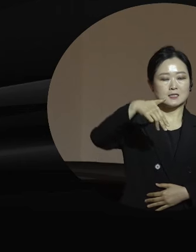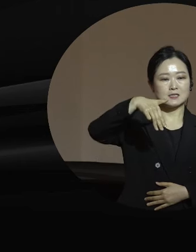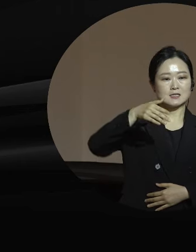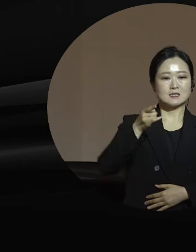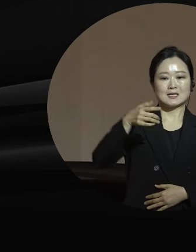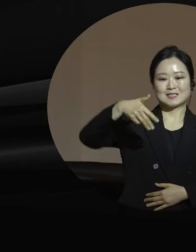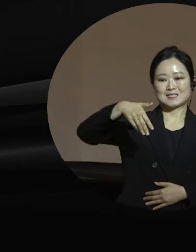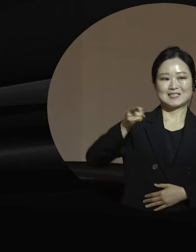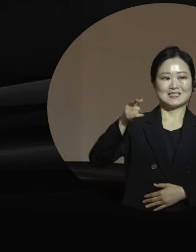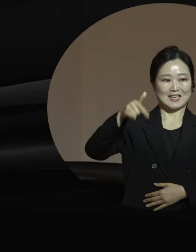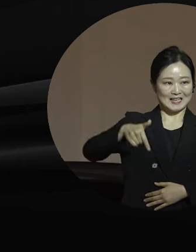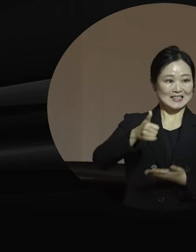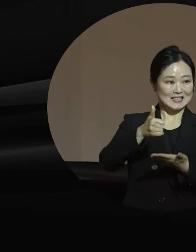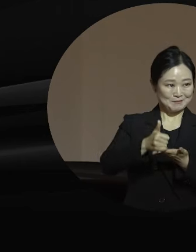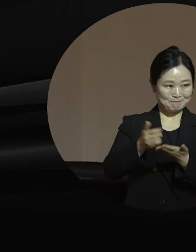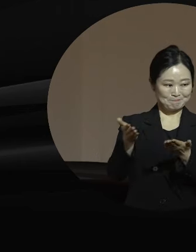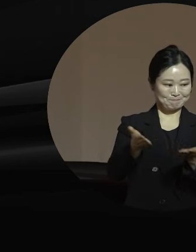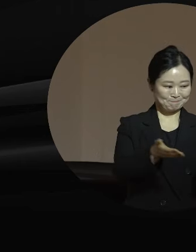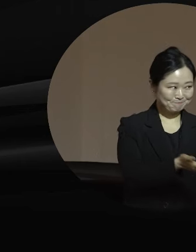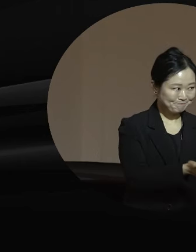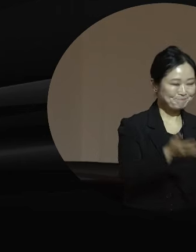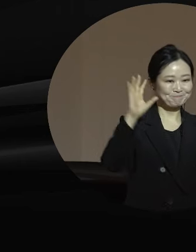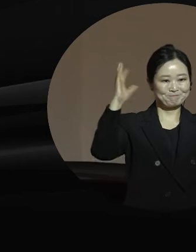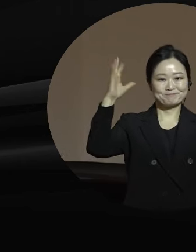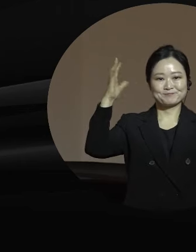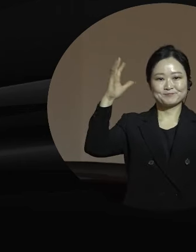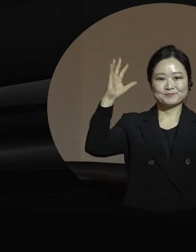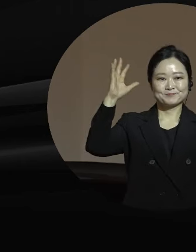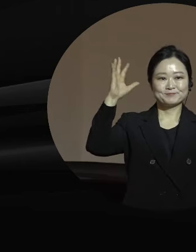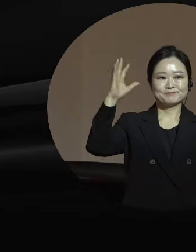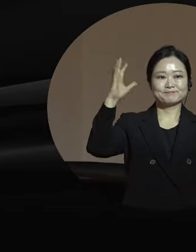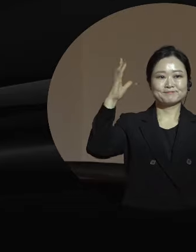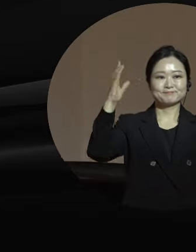다리바자르님을 단상위로 모시겠습니다. 큰 박수 부탁드립니다.